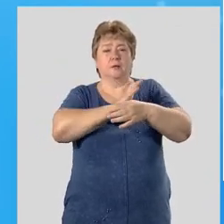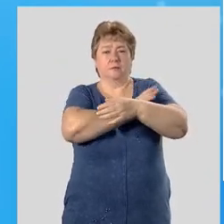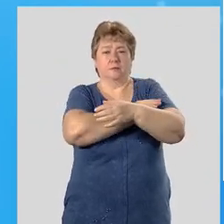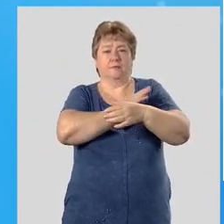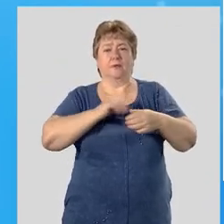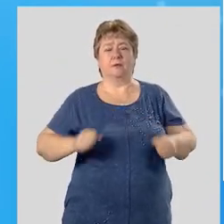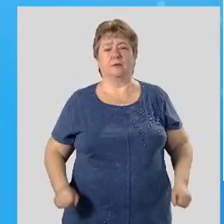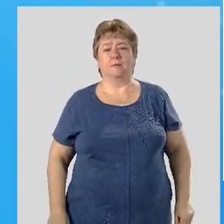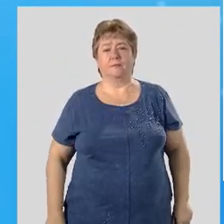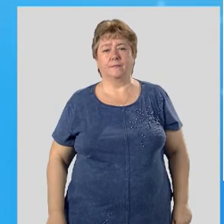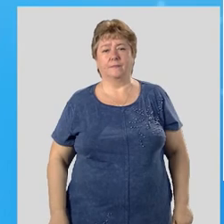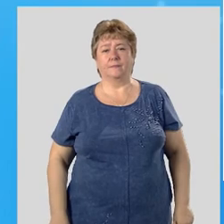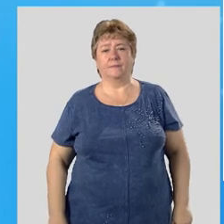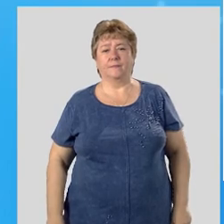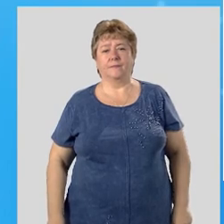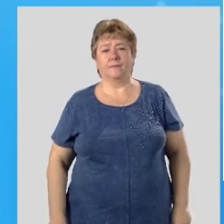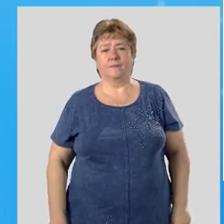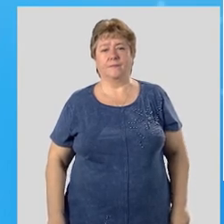атмосфер?